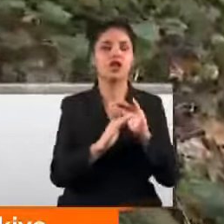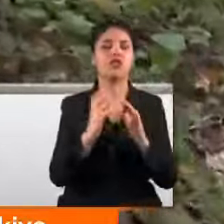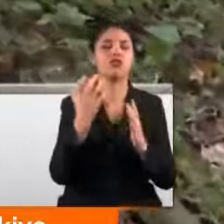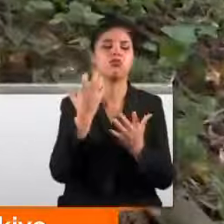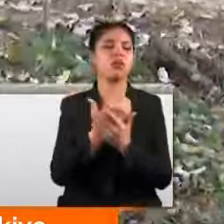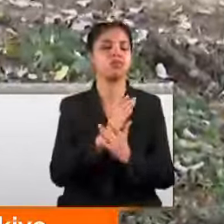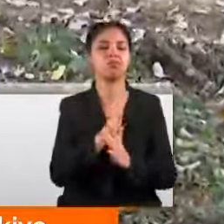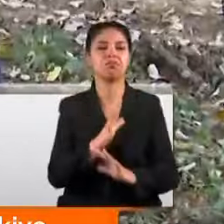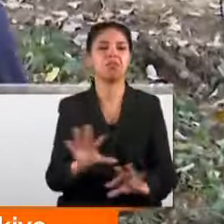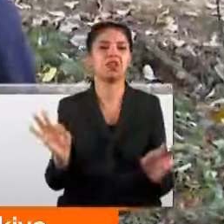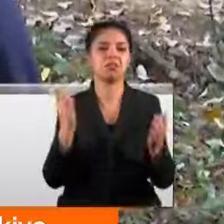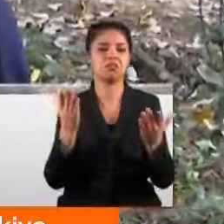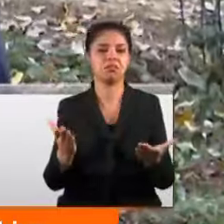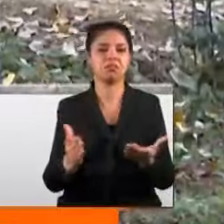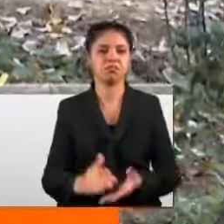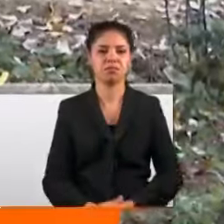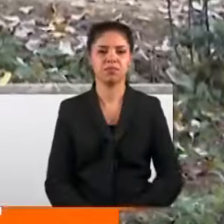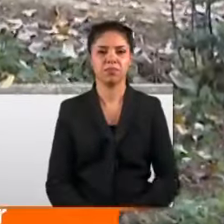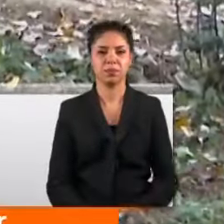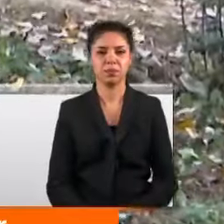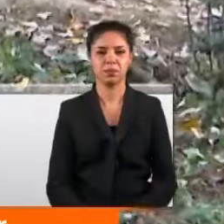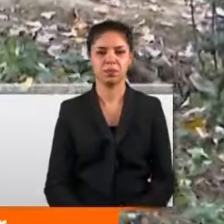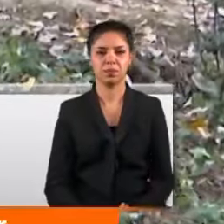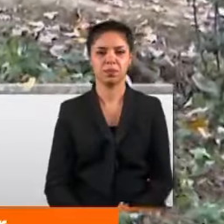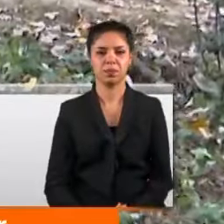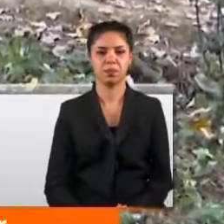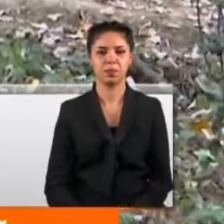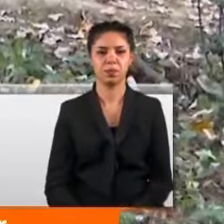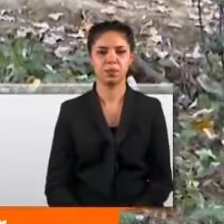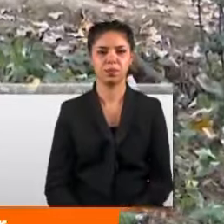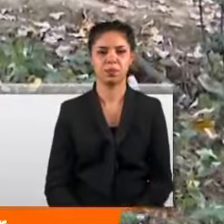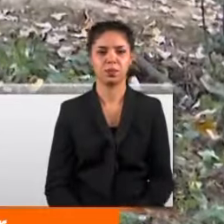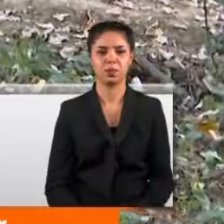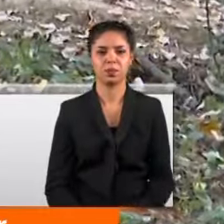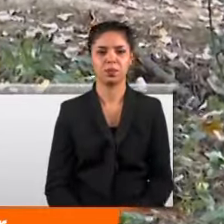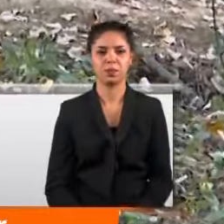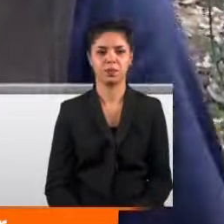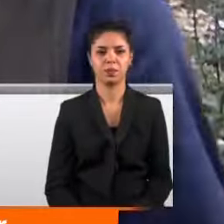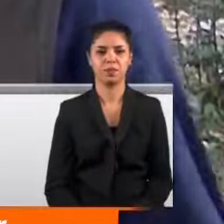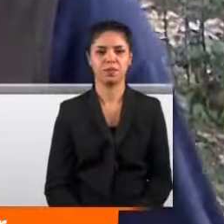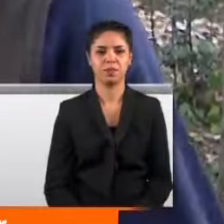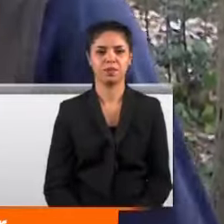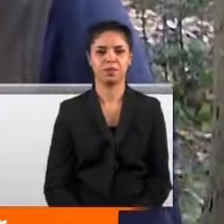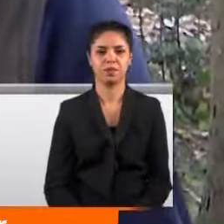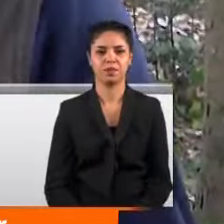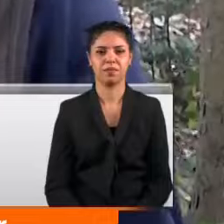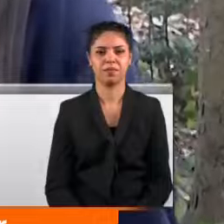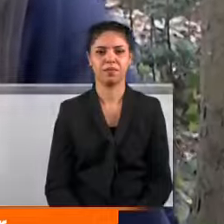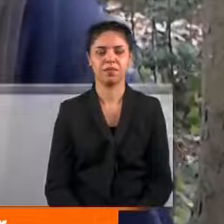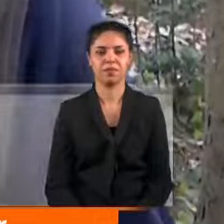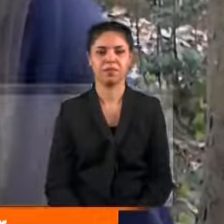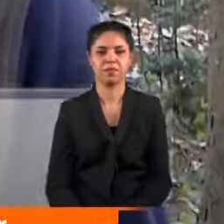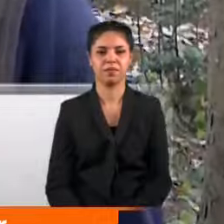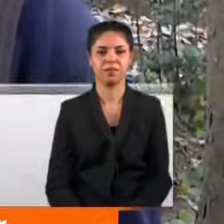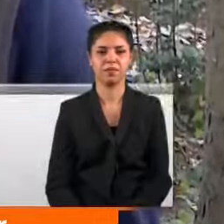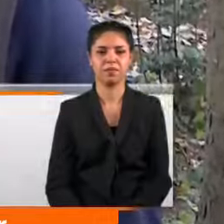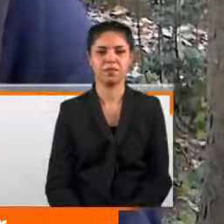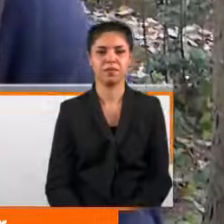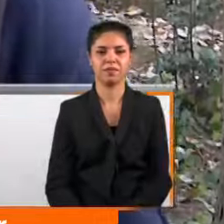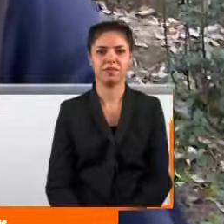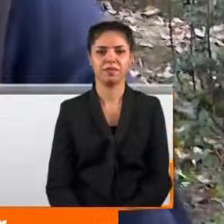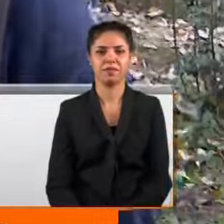belgelendi. Kızıl geyik, karaca, çakal, porsuk, kurt, domuz gibi tilkiler bizim fotokapanlara daha